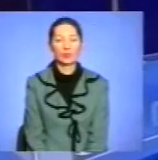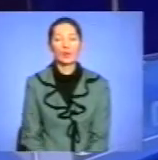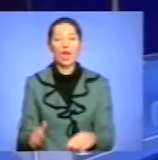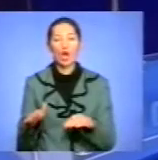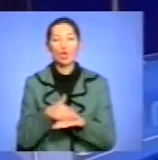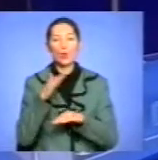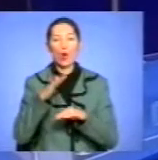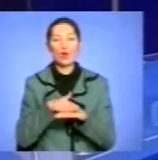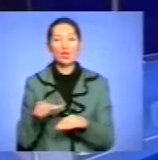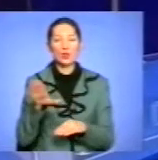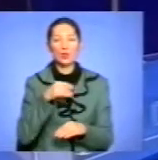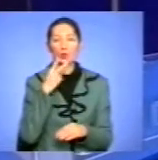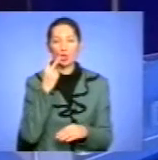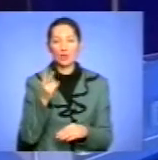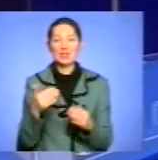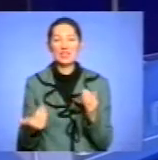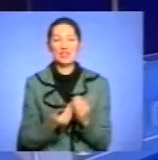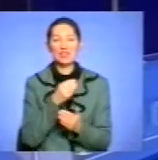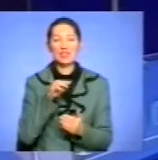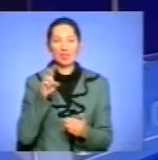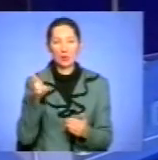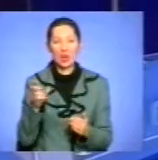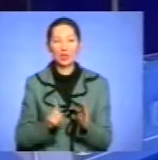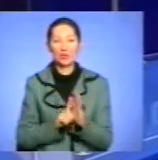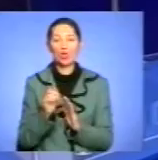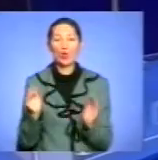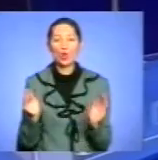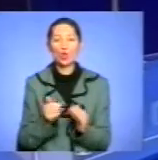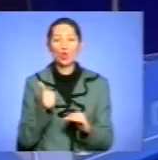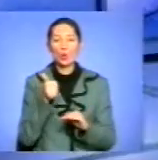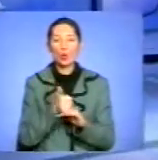Доброго вечора усім, хто дивиться «Вісті ТТБ». Спочатку коротко про головні події.